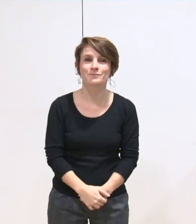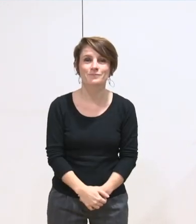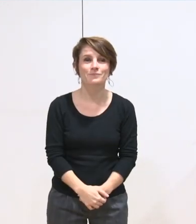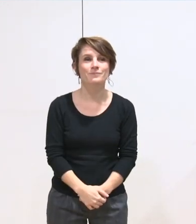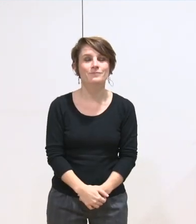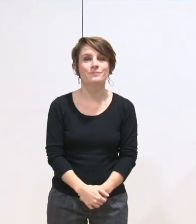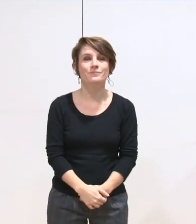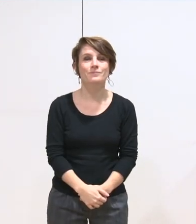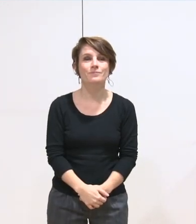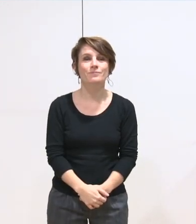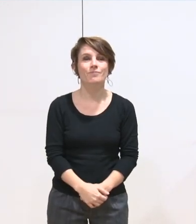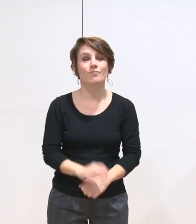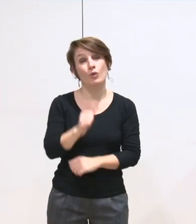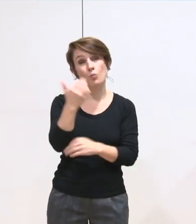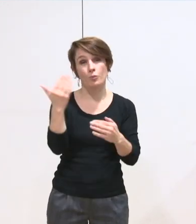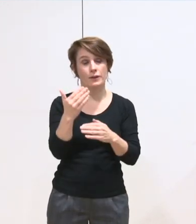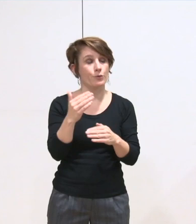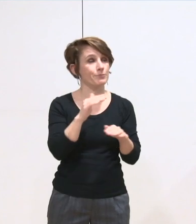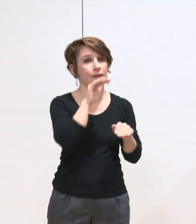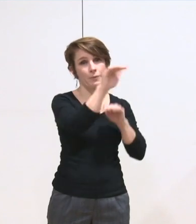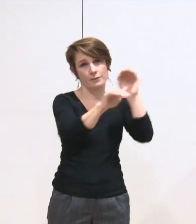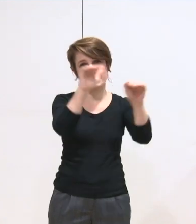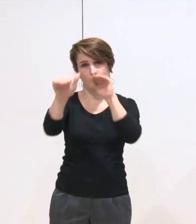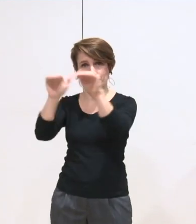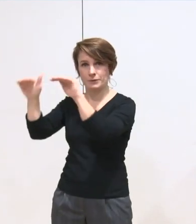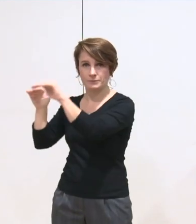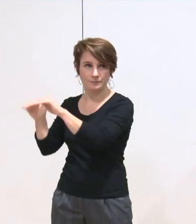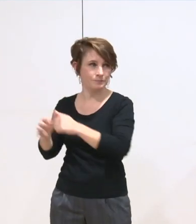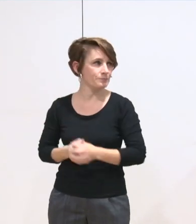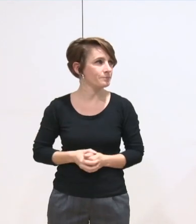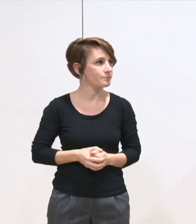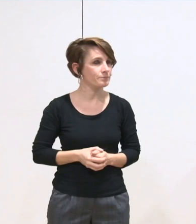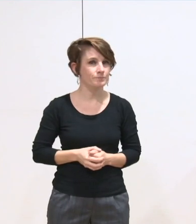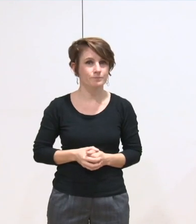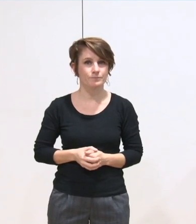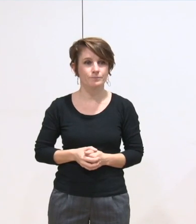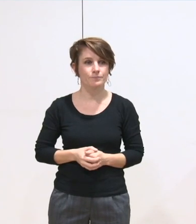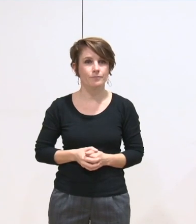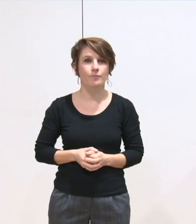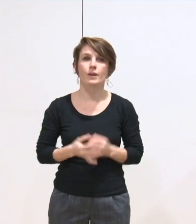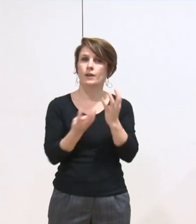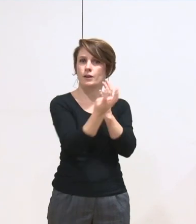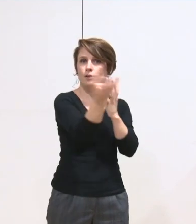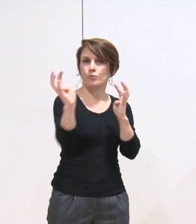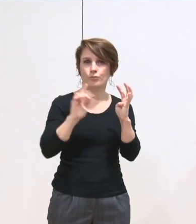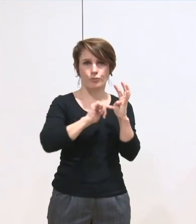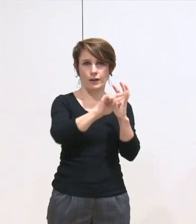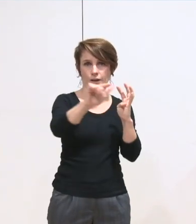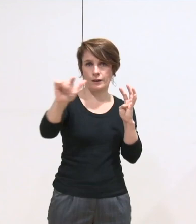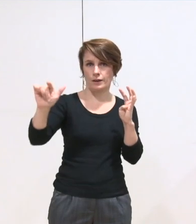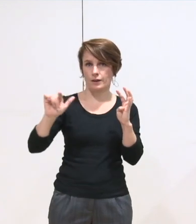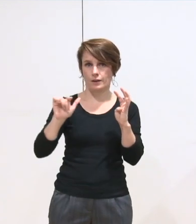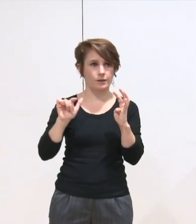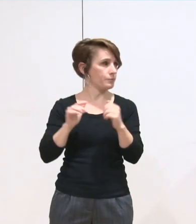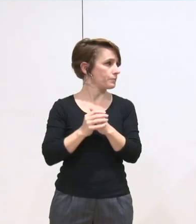Nous allons procéder à l'appel. Oui. Madame Martin, si vous... Merci. Tiens.